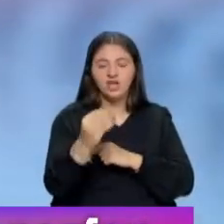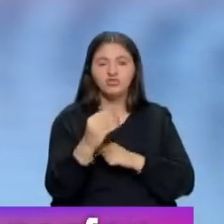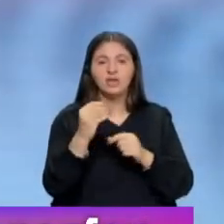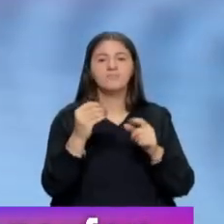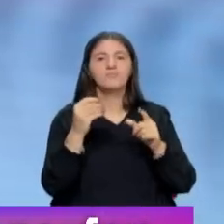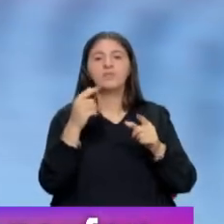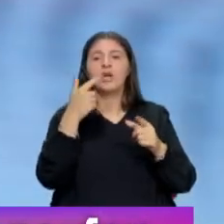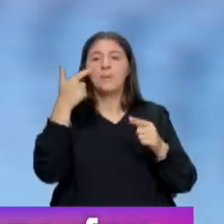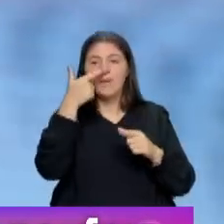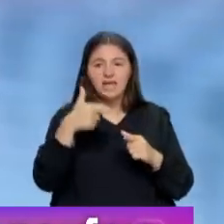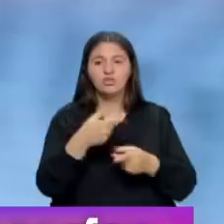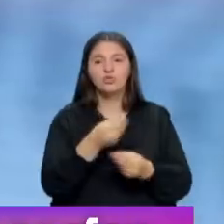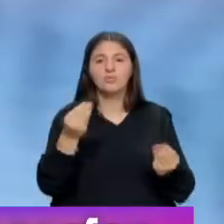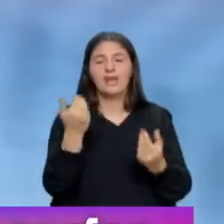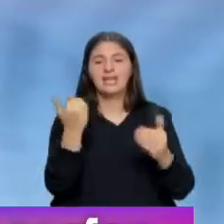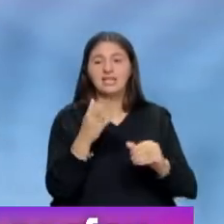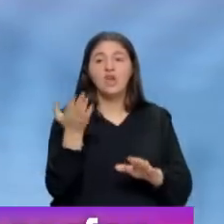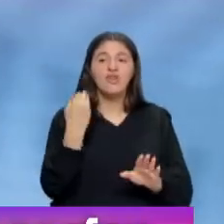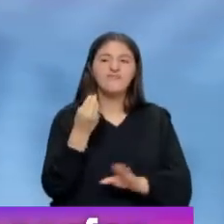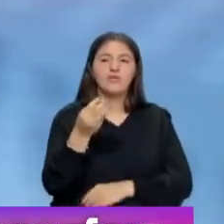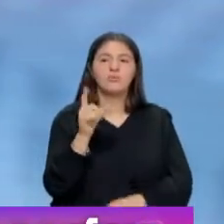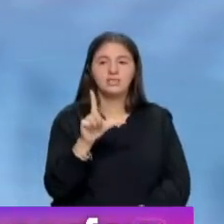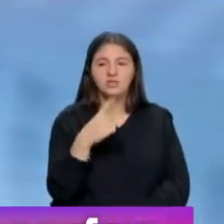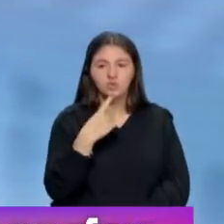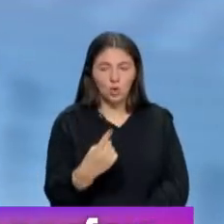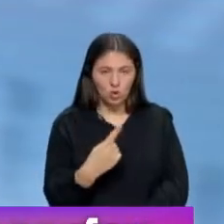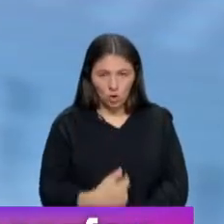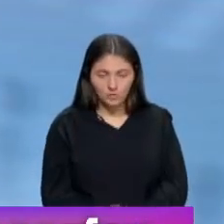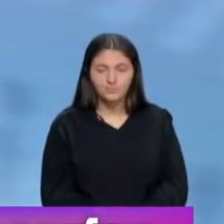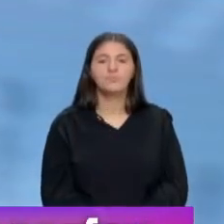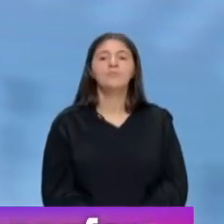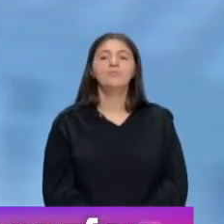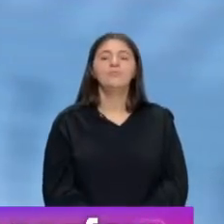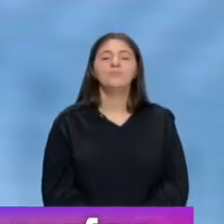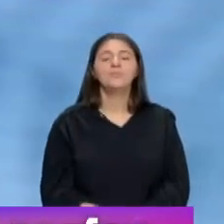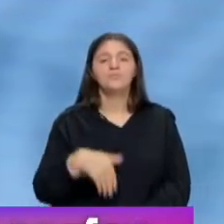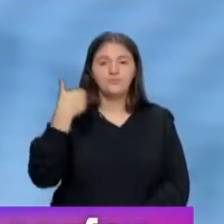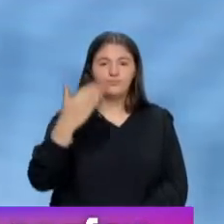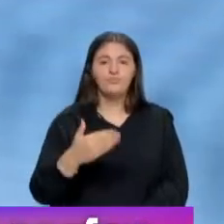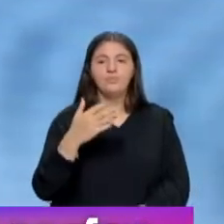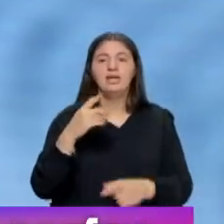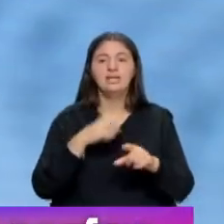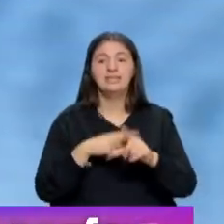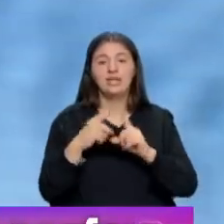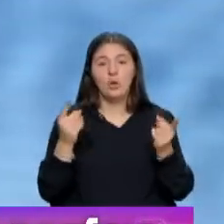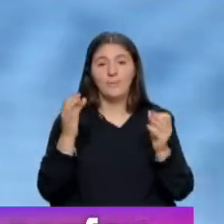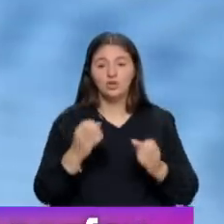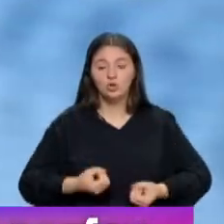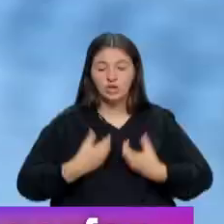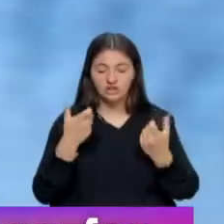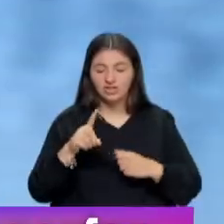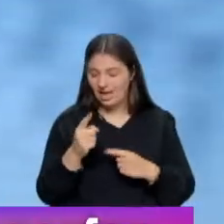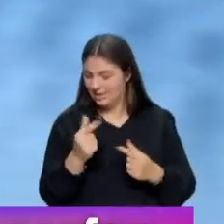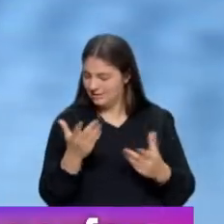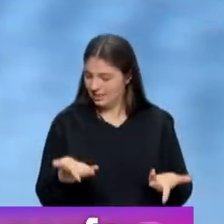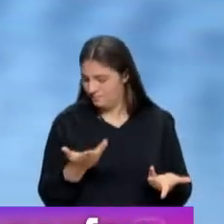Mazot ve gübre desteklerinin daha önce verilmesi gerektiğini söylüyorlar sonra sezona başlayan üreticiler